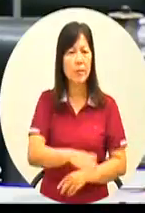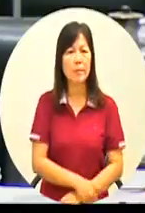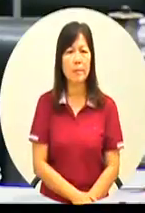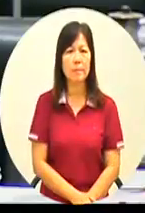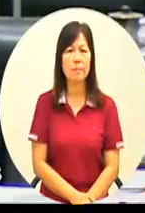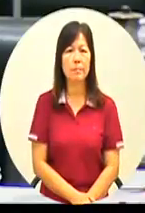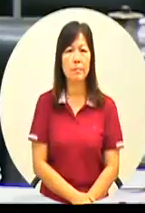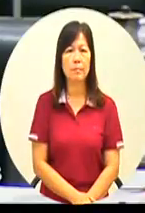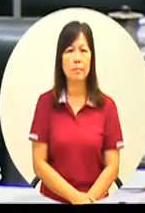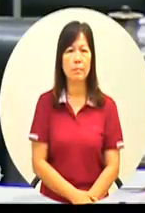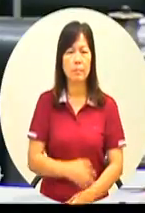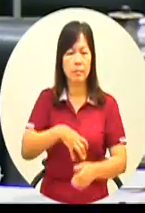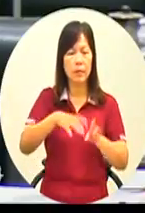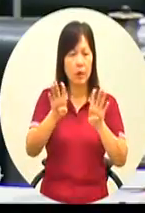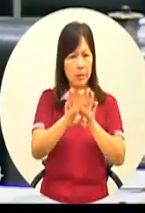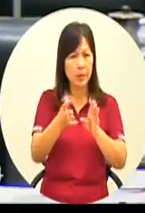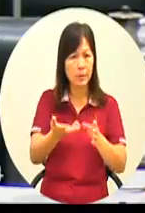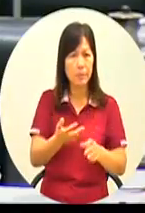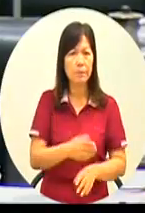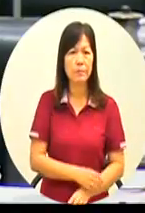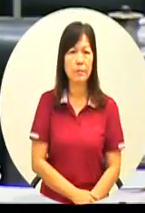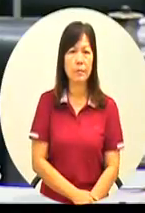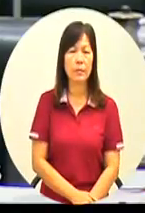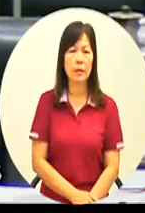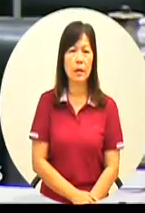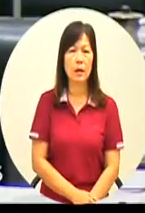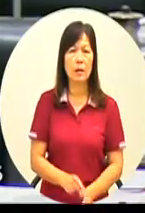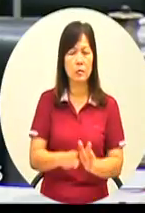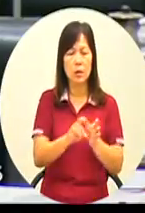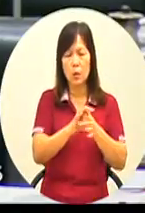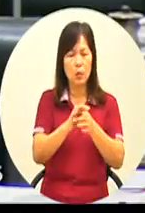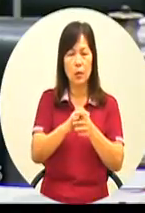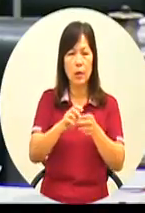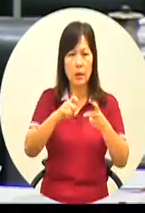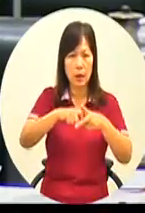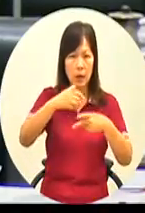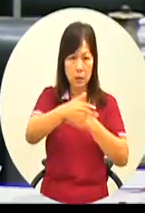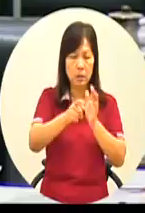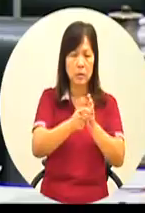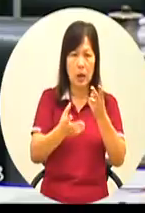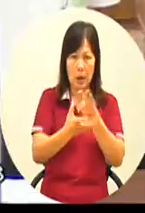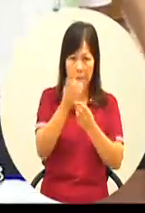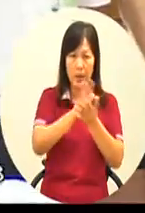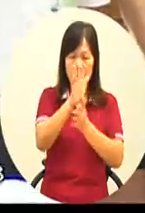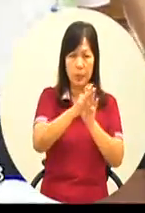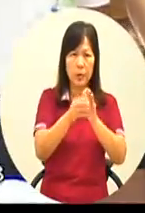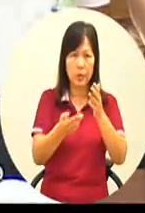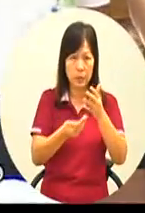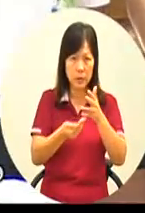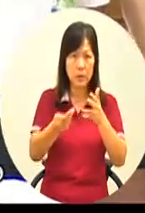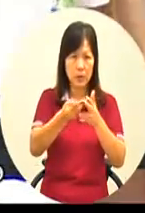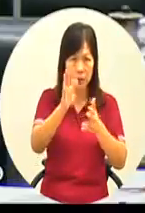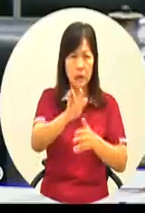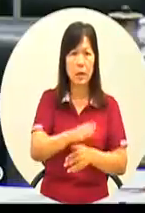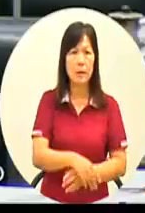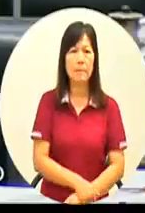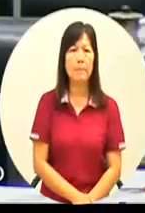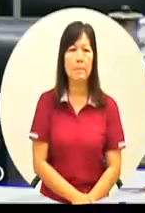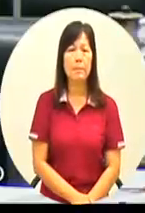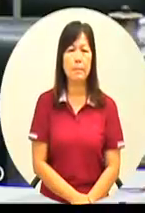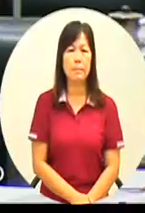门区， 内门。 在有关工程建设方面，在合并之后是有提升的。 那个宋区